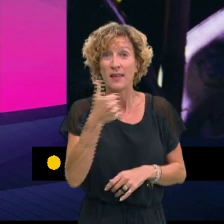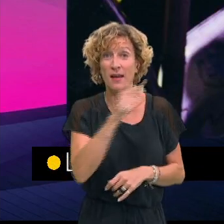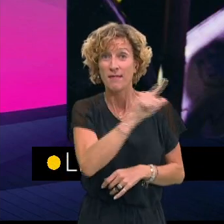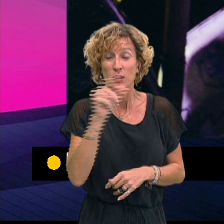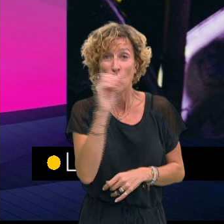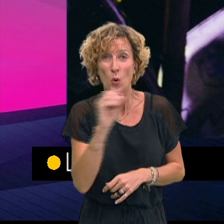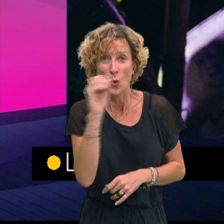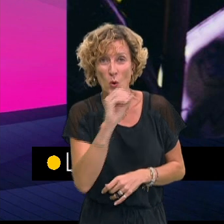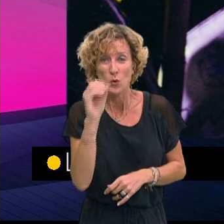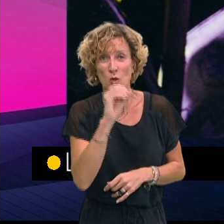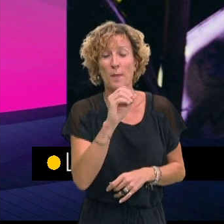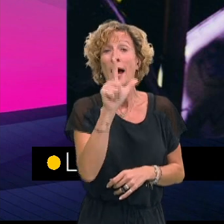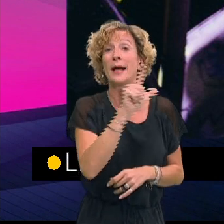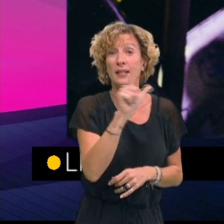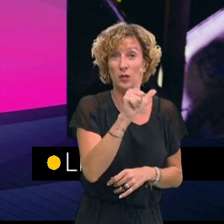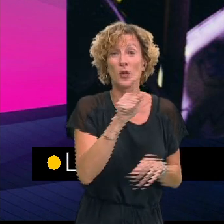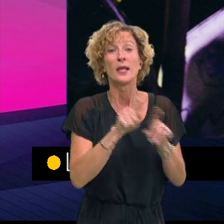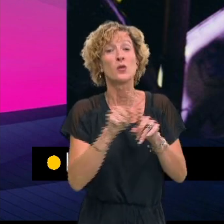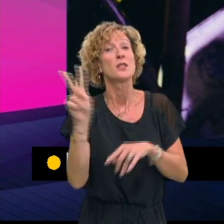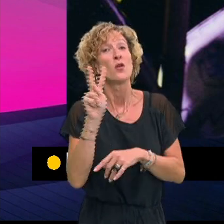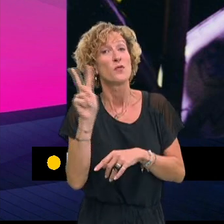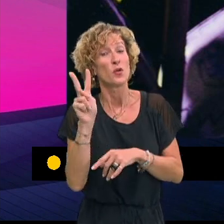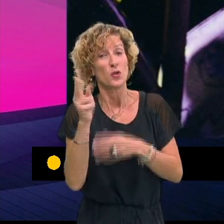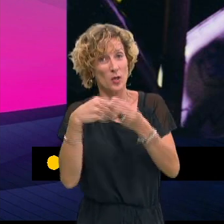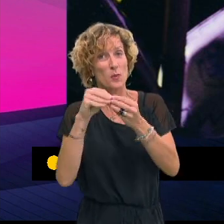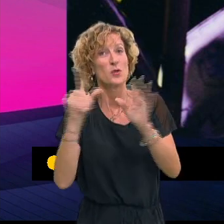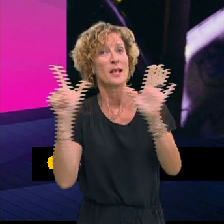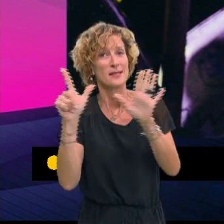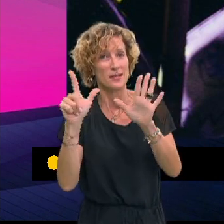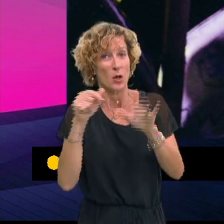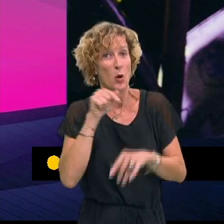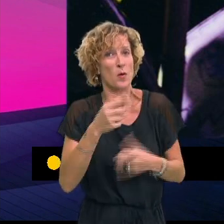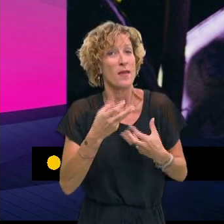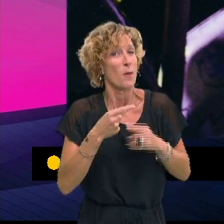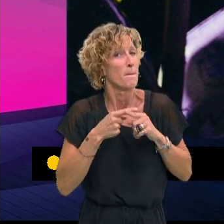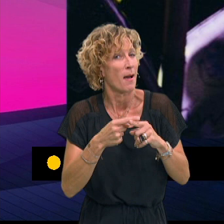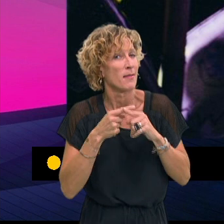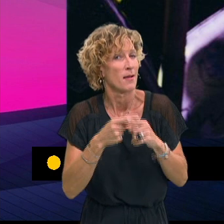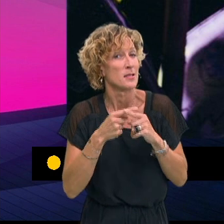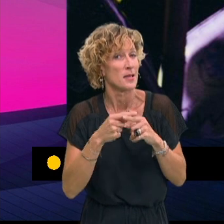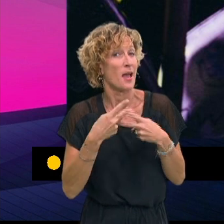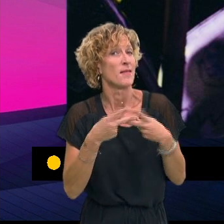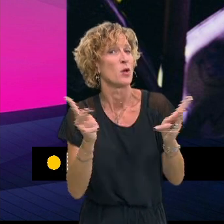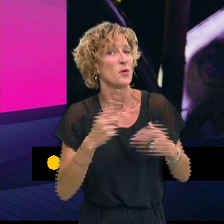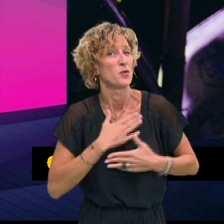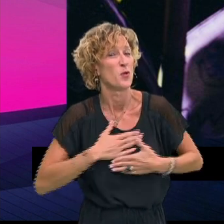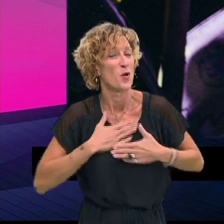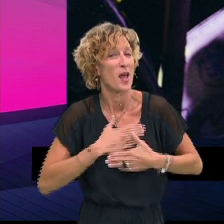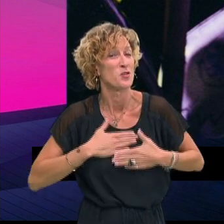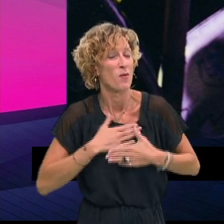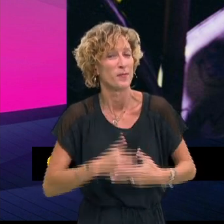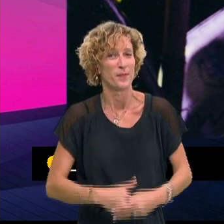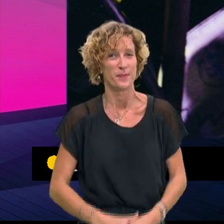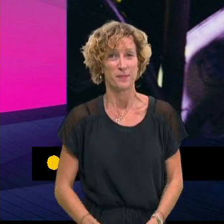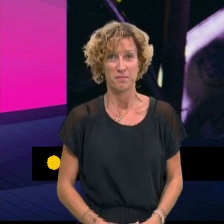Alors, des séances à 14h et une séance à 19h le vendredi. L'artiste a envie de partager avec son public dans la joie et la bonne humeur.